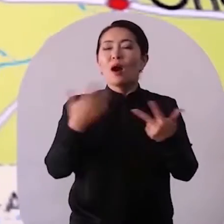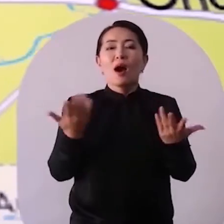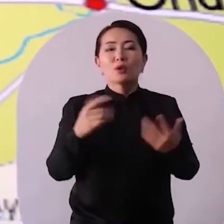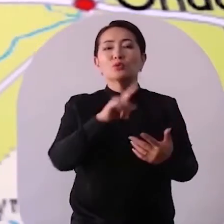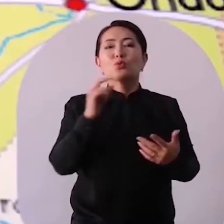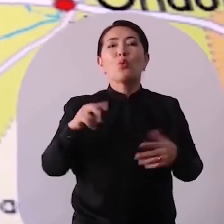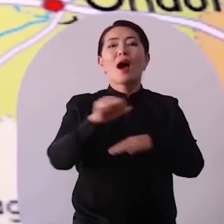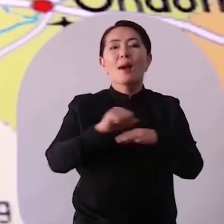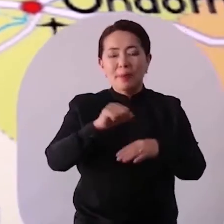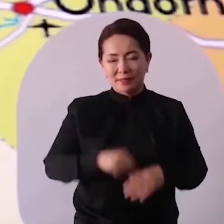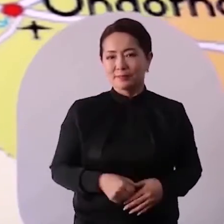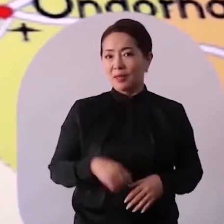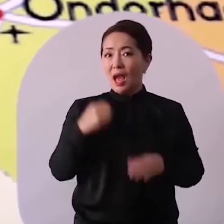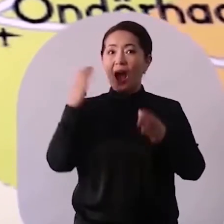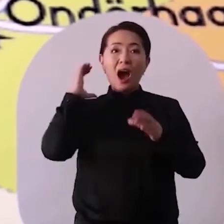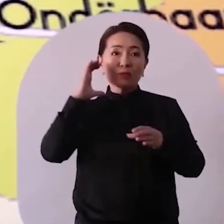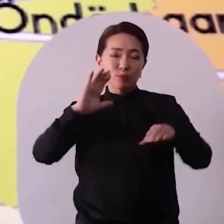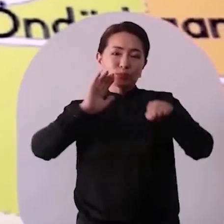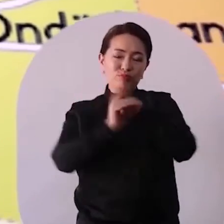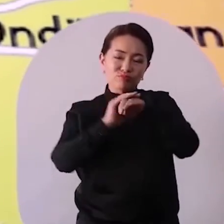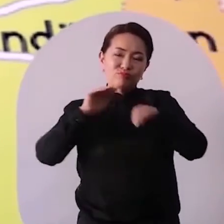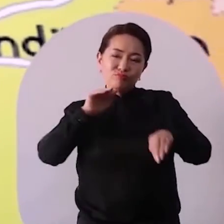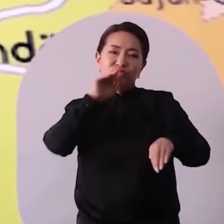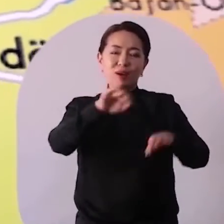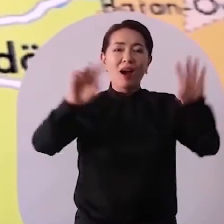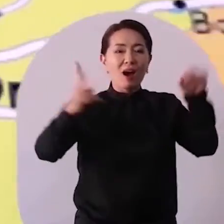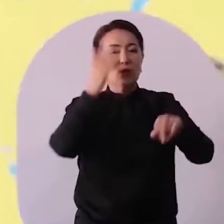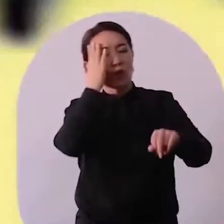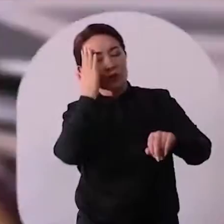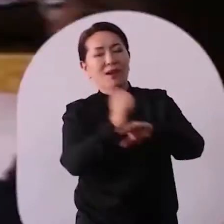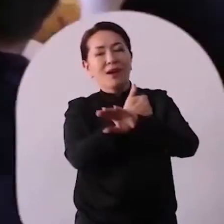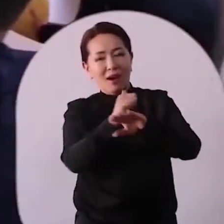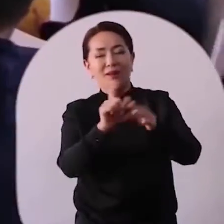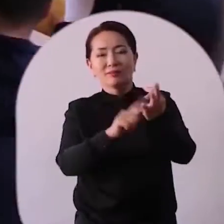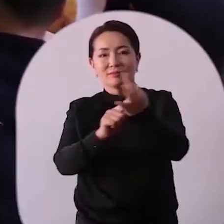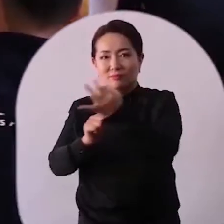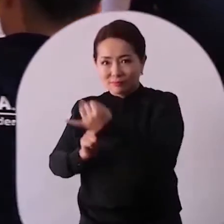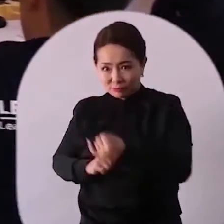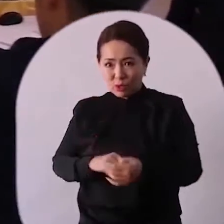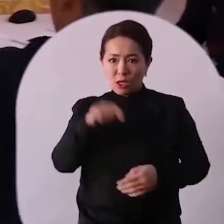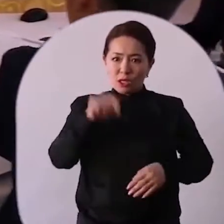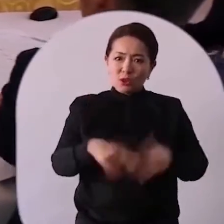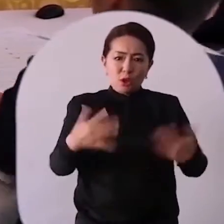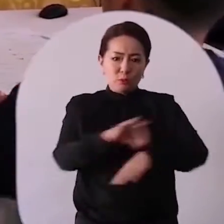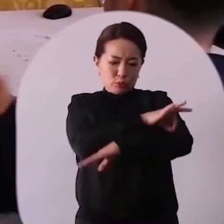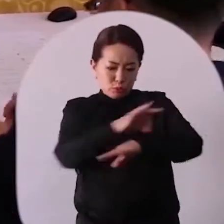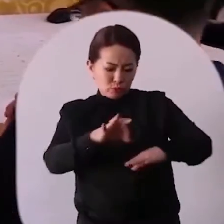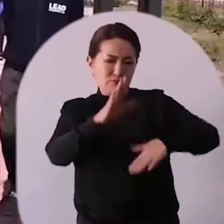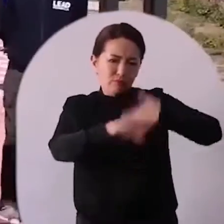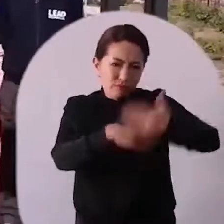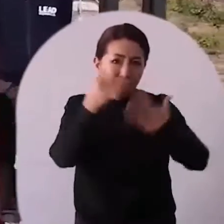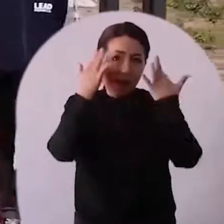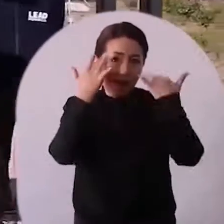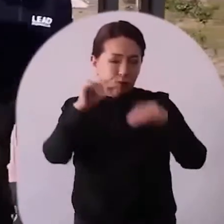зохион байгуулагдахаар болж автобусандаа суугаад 12 хоногийн аялалдаа бид гарлаа. Энэ аялалд бид төсөл боловсруулах аргачлалд